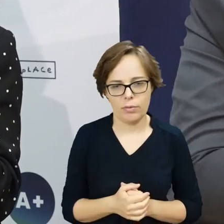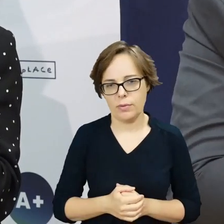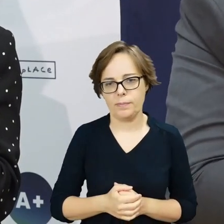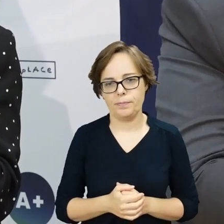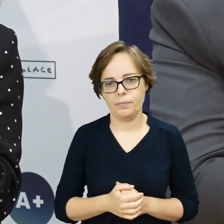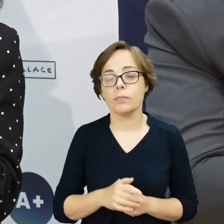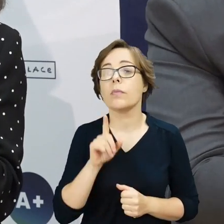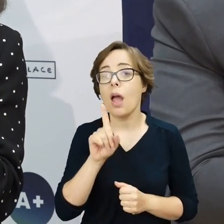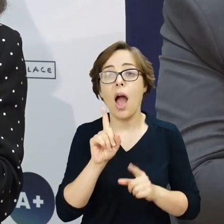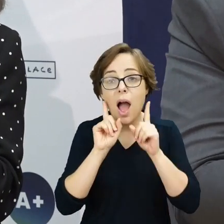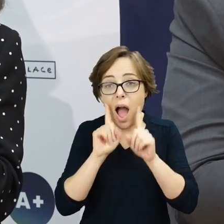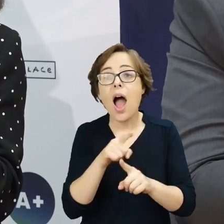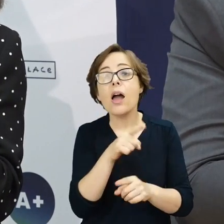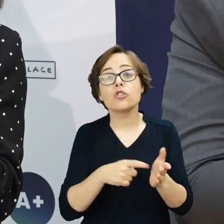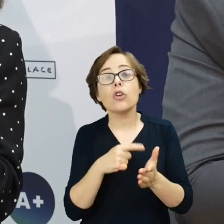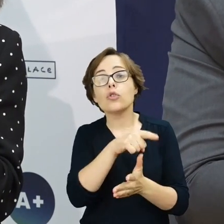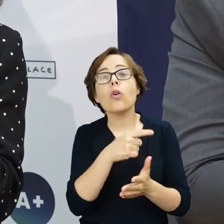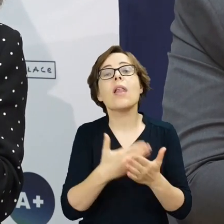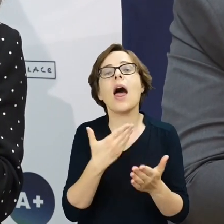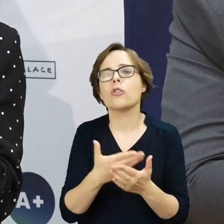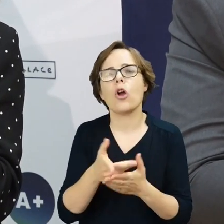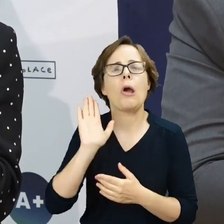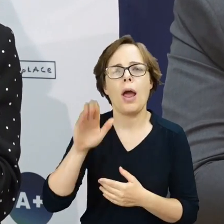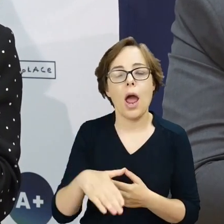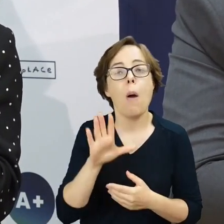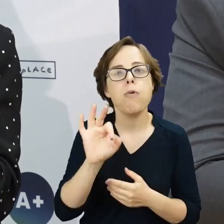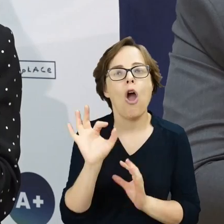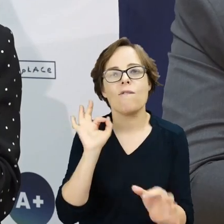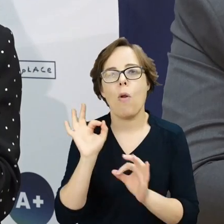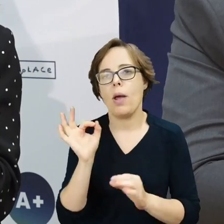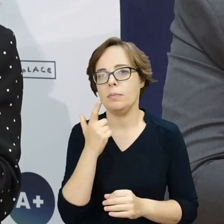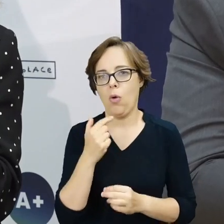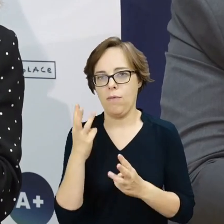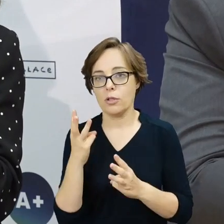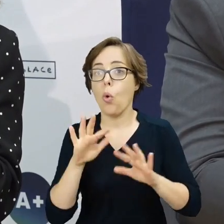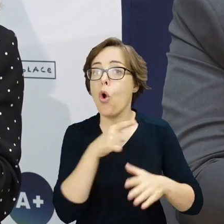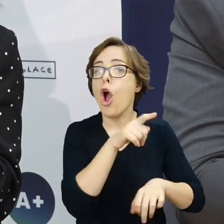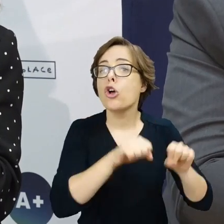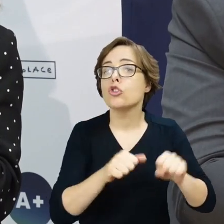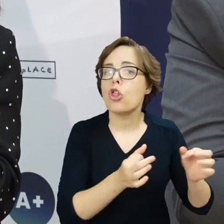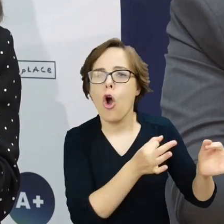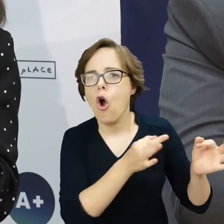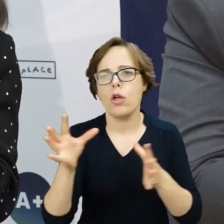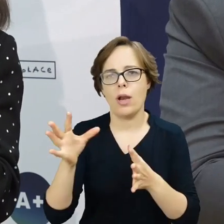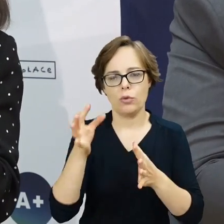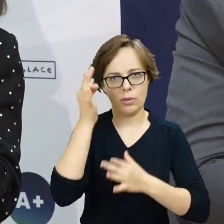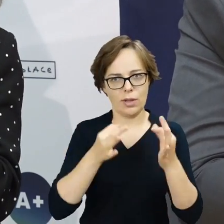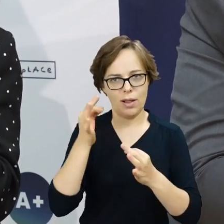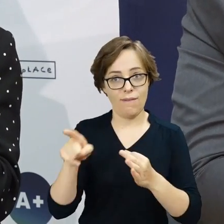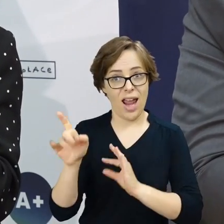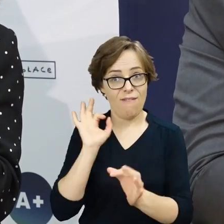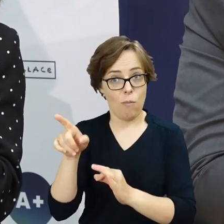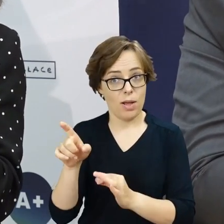wagą informacji. Czyli sądy od razu zastanawiają się nad tym, czy ta informacja to była ważna,